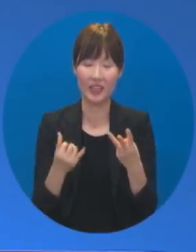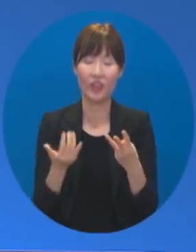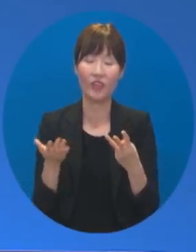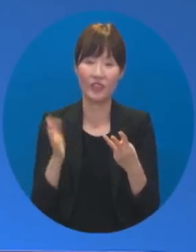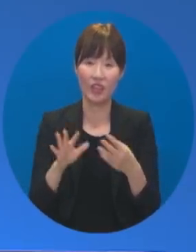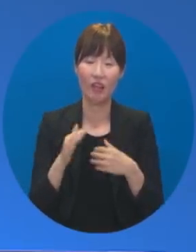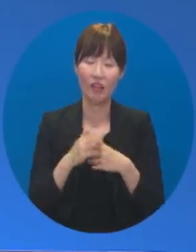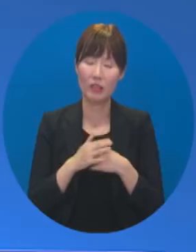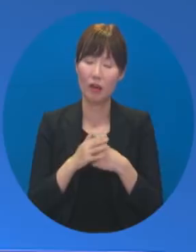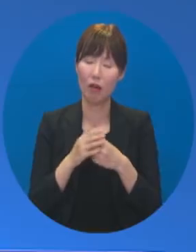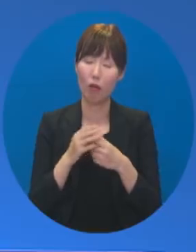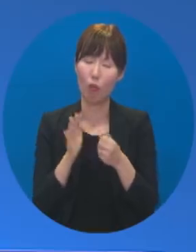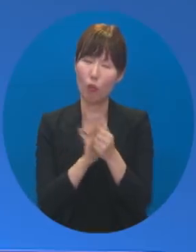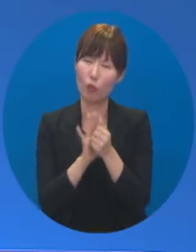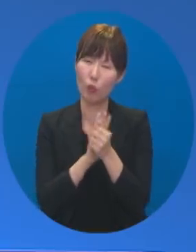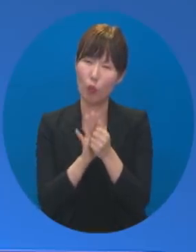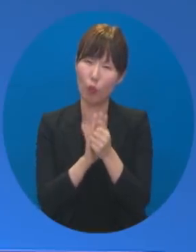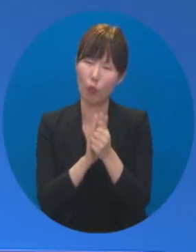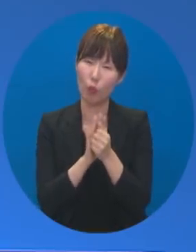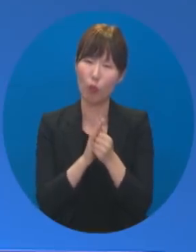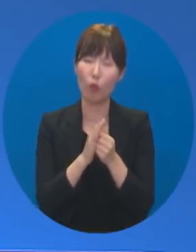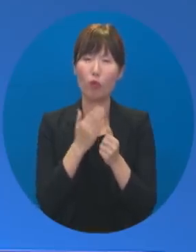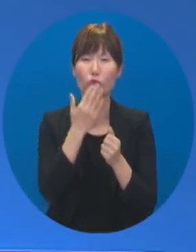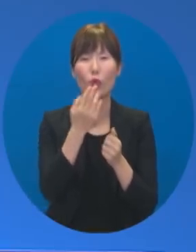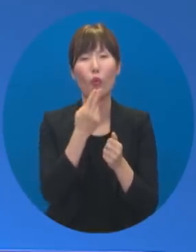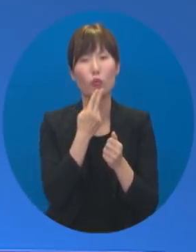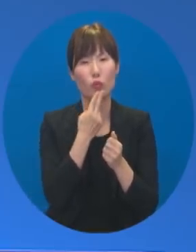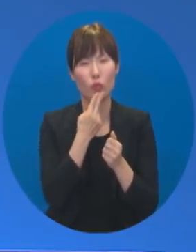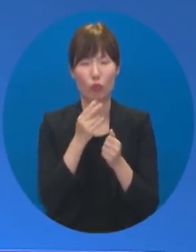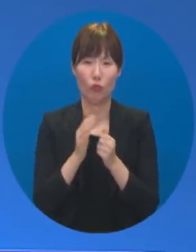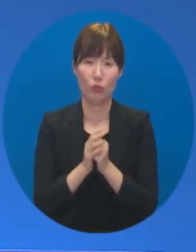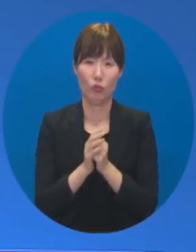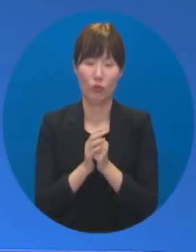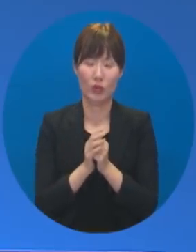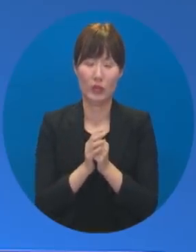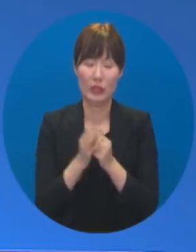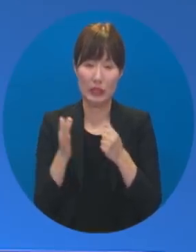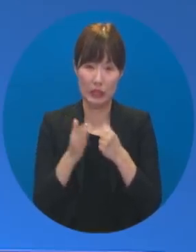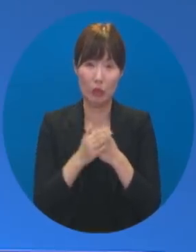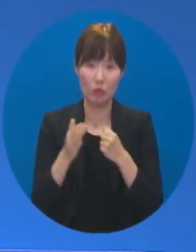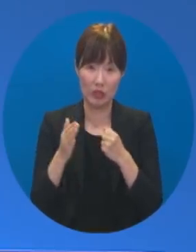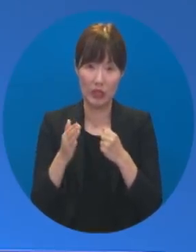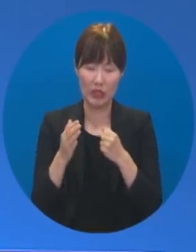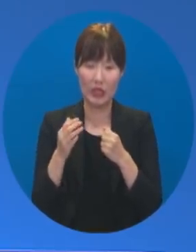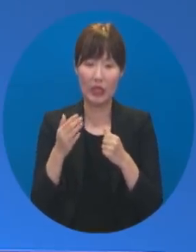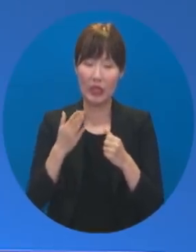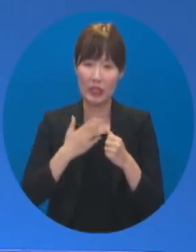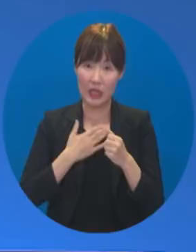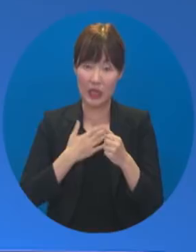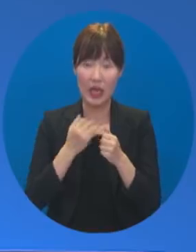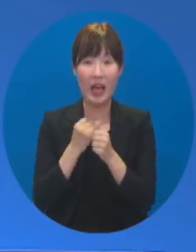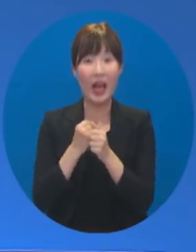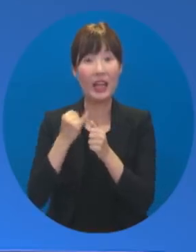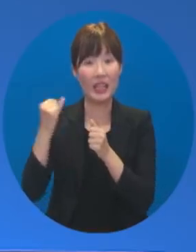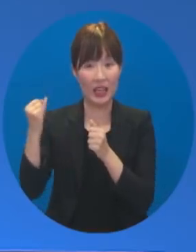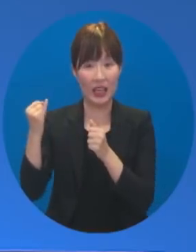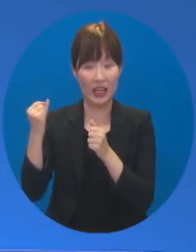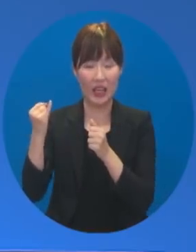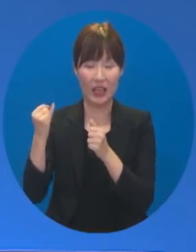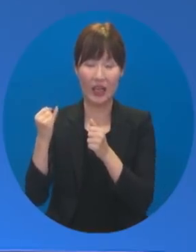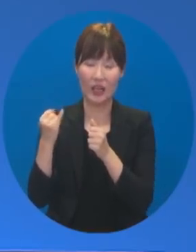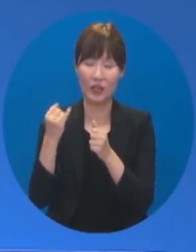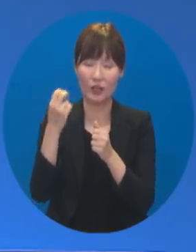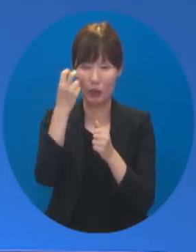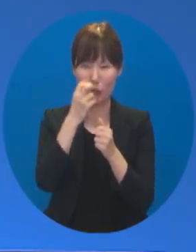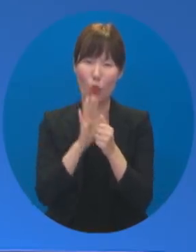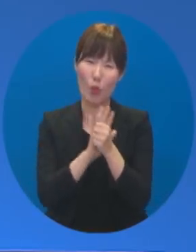그런 재주도 없었고 그래서 원기 엄마가 수혜를 돌보기로 하고 병원에 이제 저는 원기랑